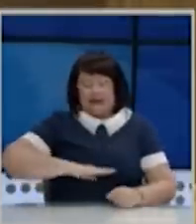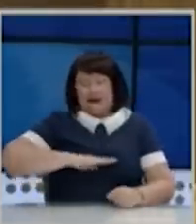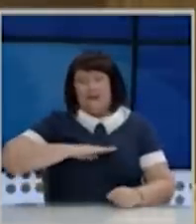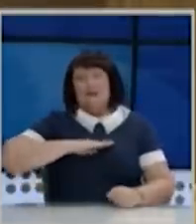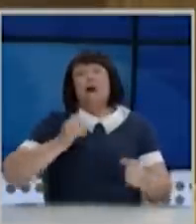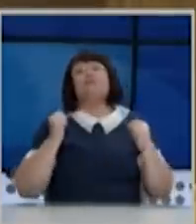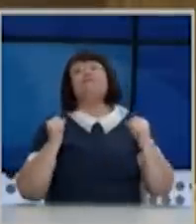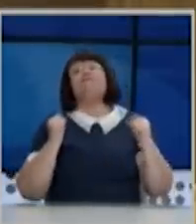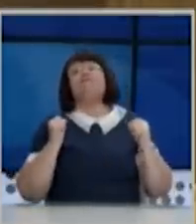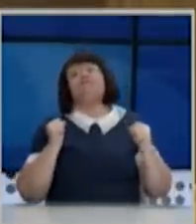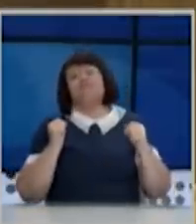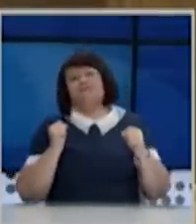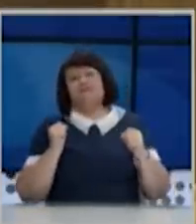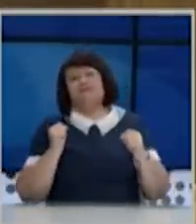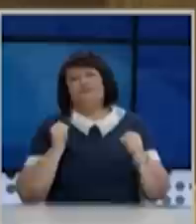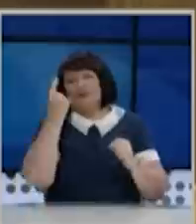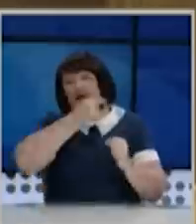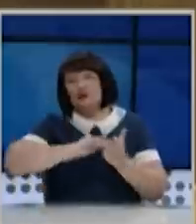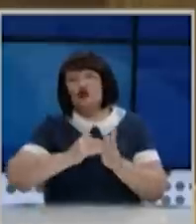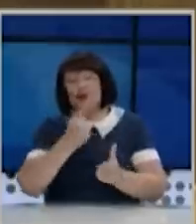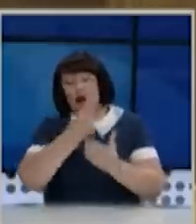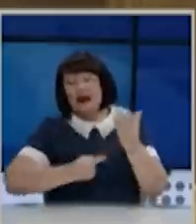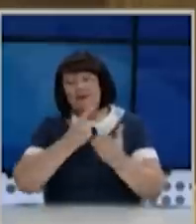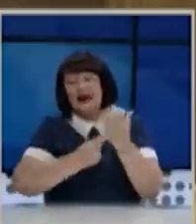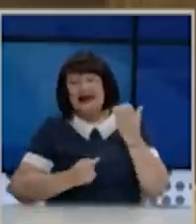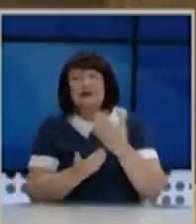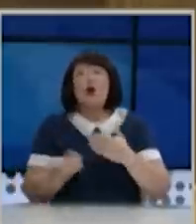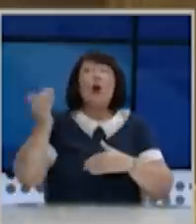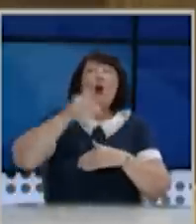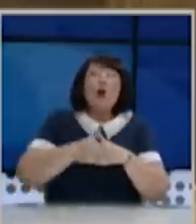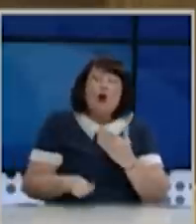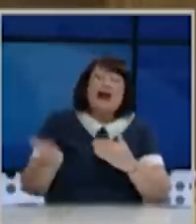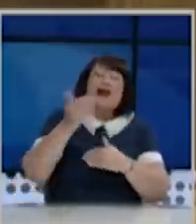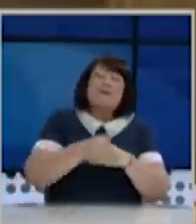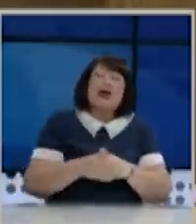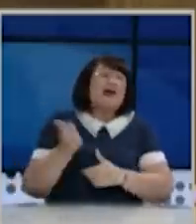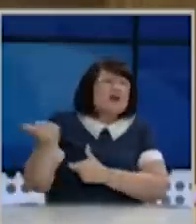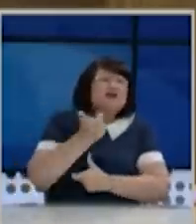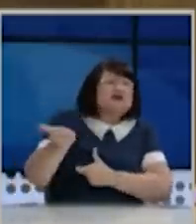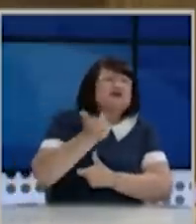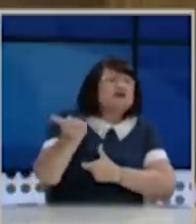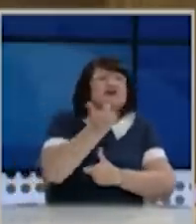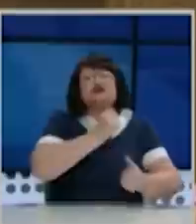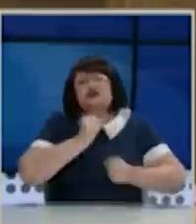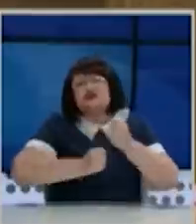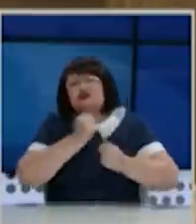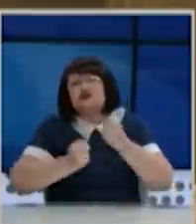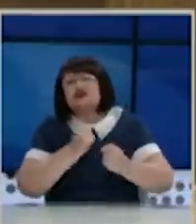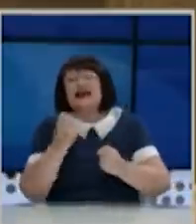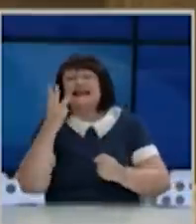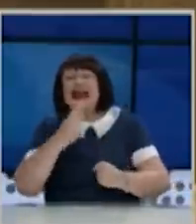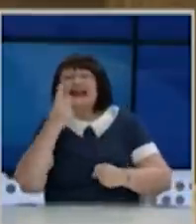για να καλυφθεί η τεράστια έλλειψη προσωπικού. 24 ώρες βάρδιες σε πύρινα μέτωπα. 32